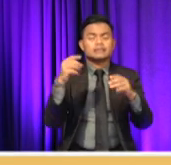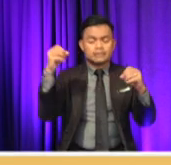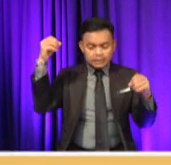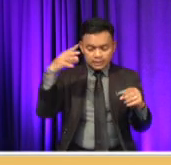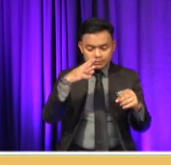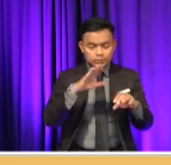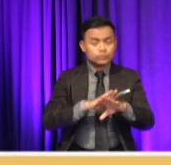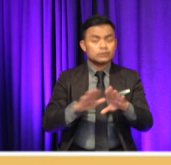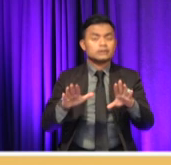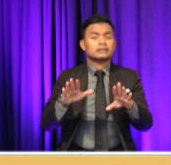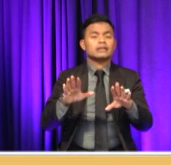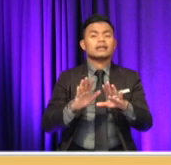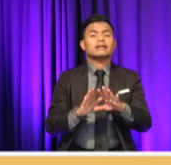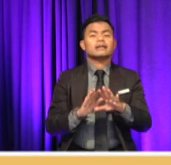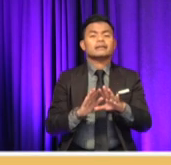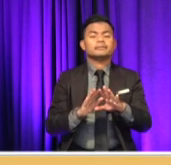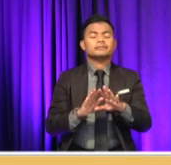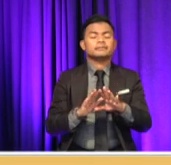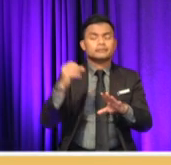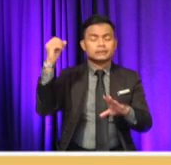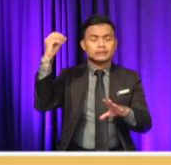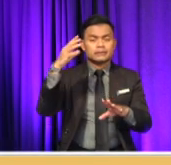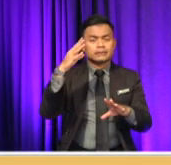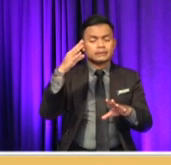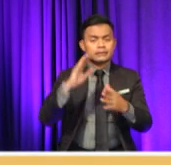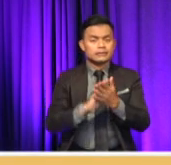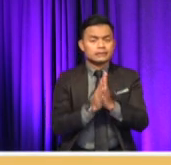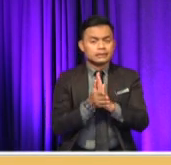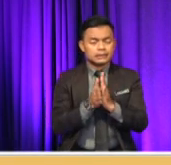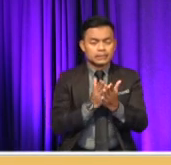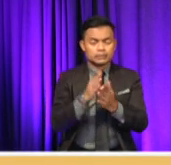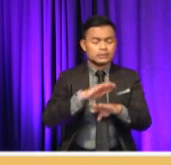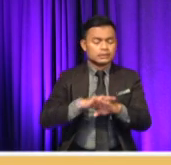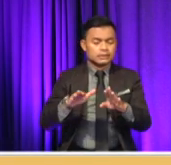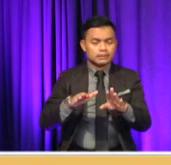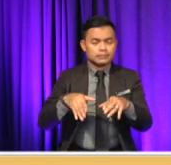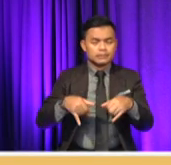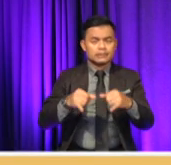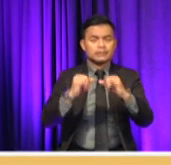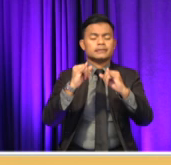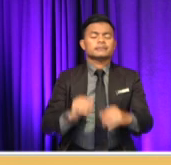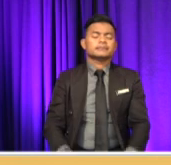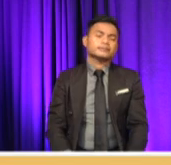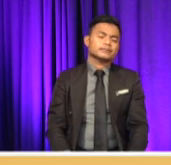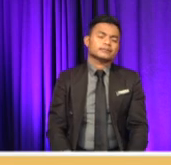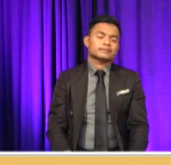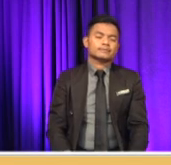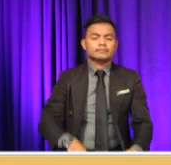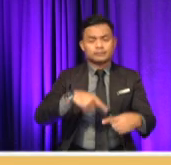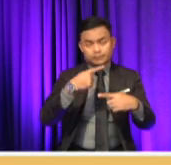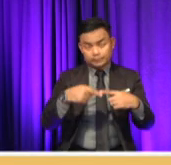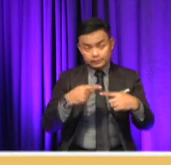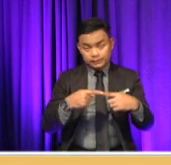lampu itu maksudnya harus tidak mengalir bila kita oke itu maksudnya bila punah